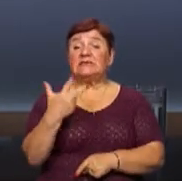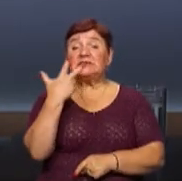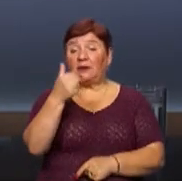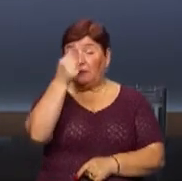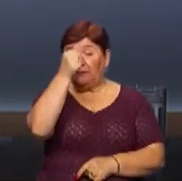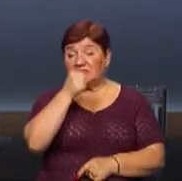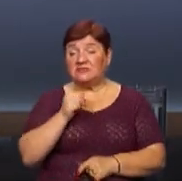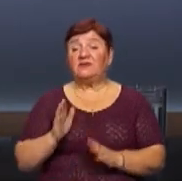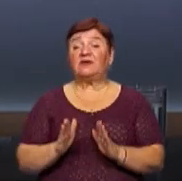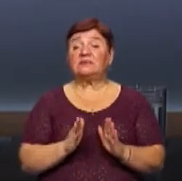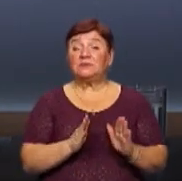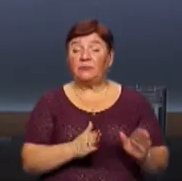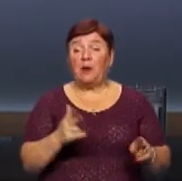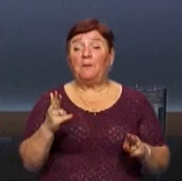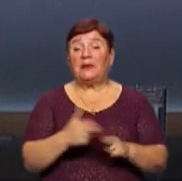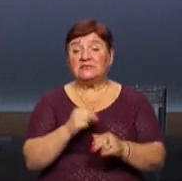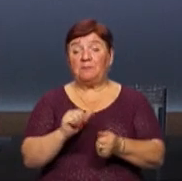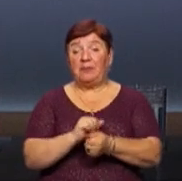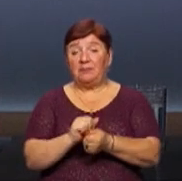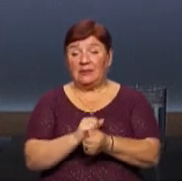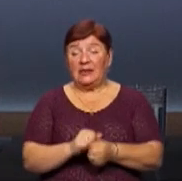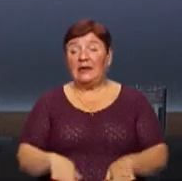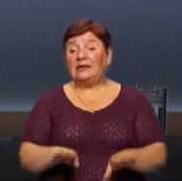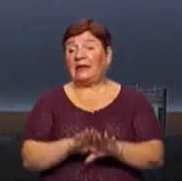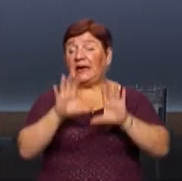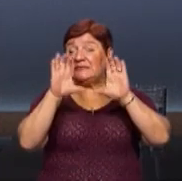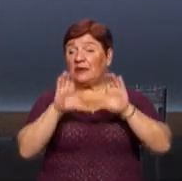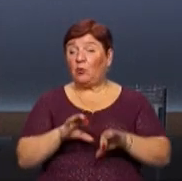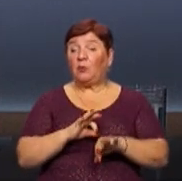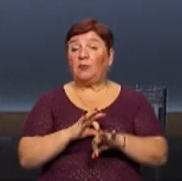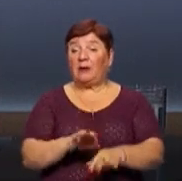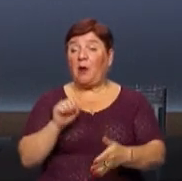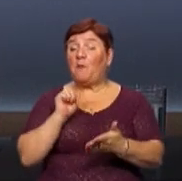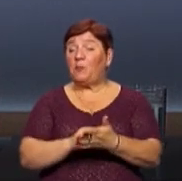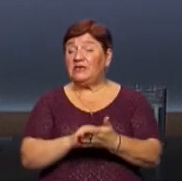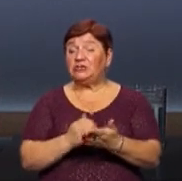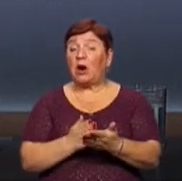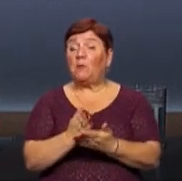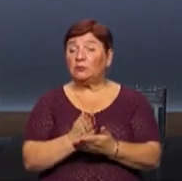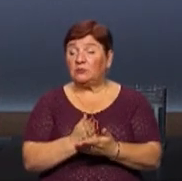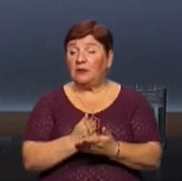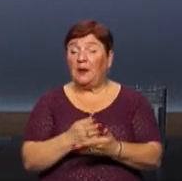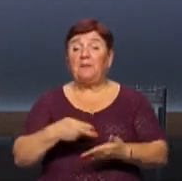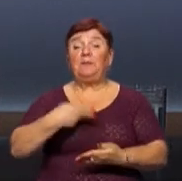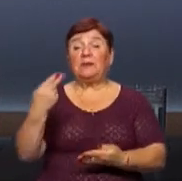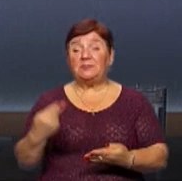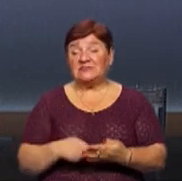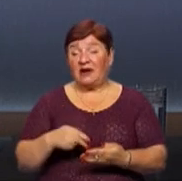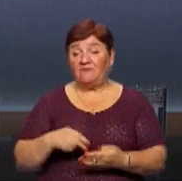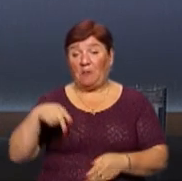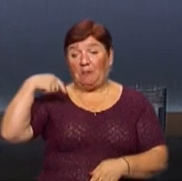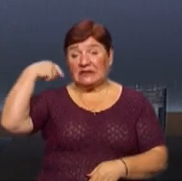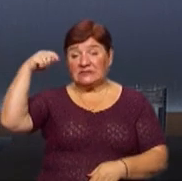Україна має перейти в режим без паперів. Такий закон про проведення всіх публічних послуг в онлайн підписав президент Володимир